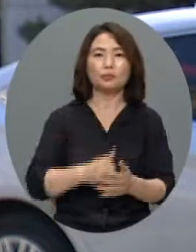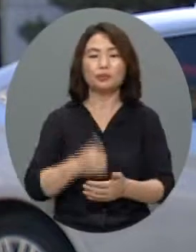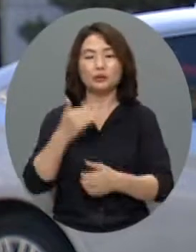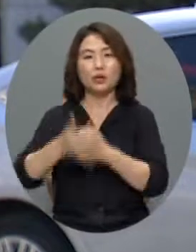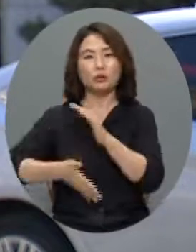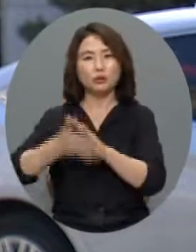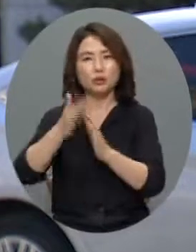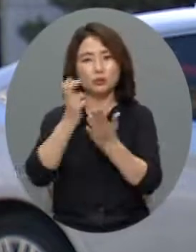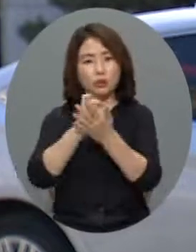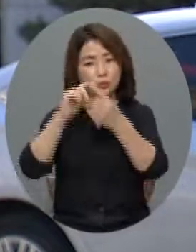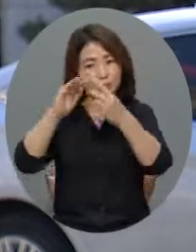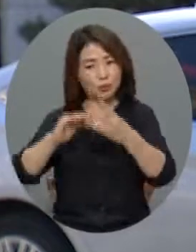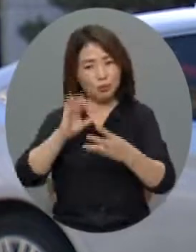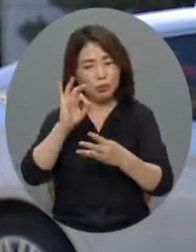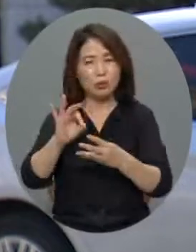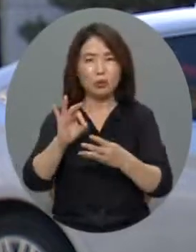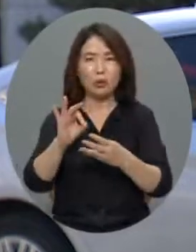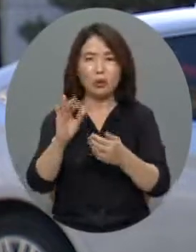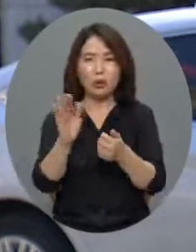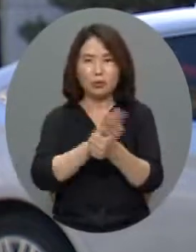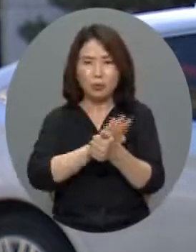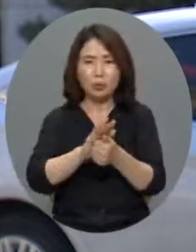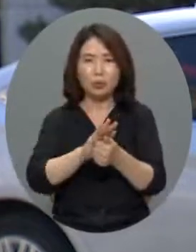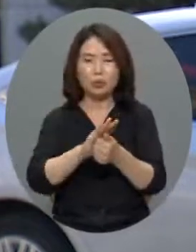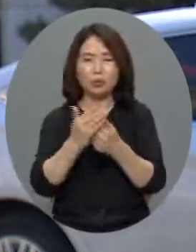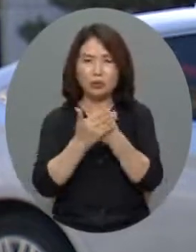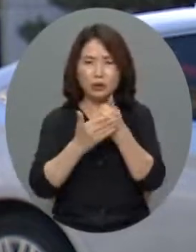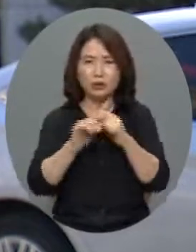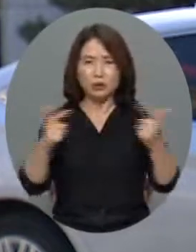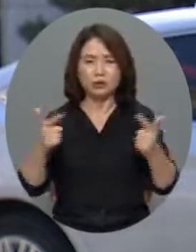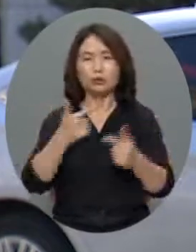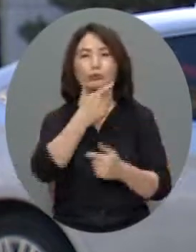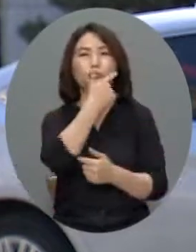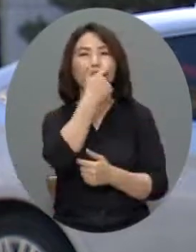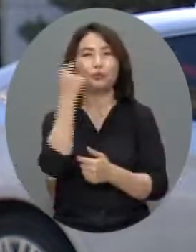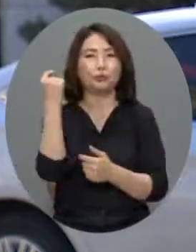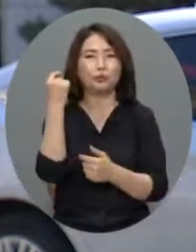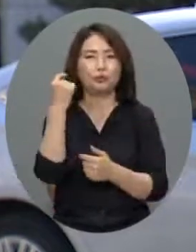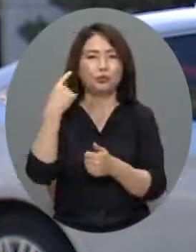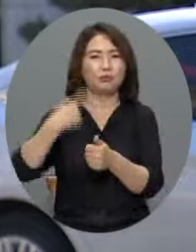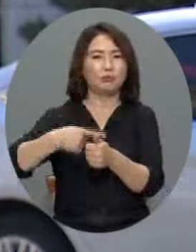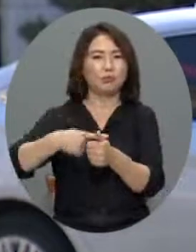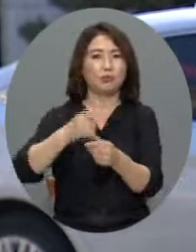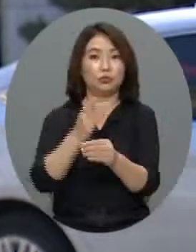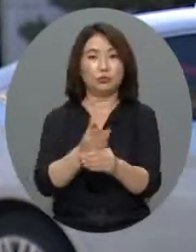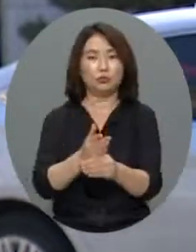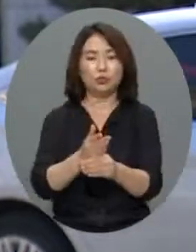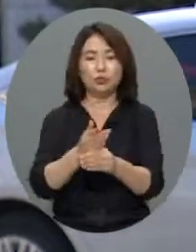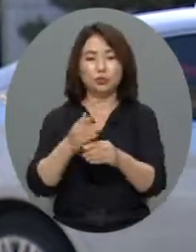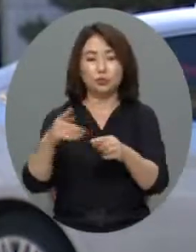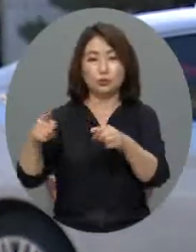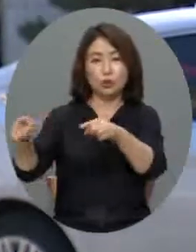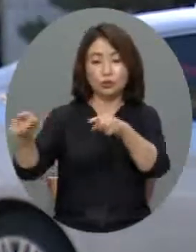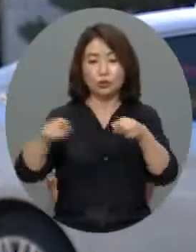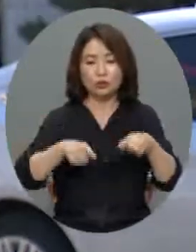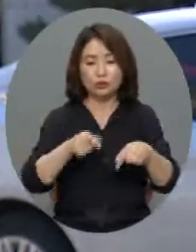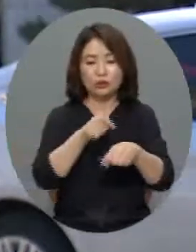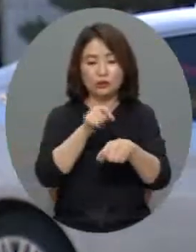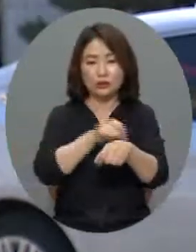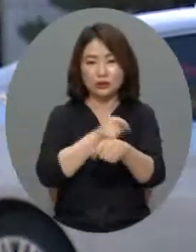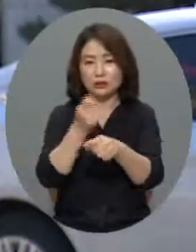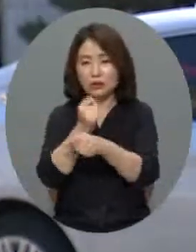대구 실 조례 는 질적인 측면 뿐만 아니라 양적으로도 부족하다는 지적을 받습니다 전국 특 광역시